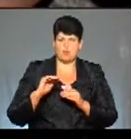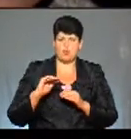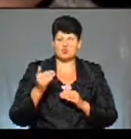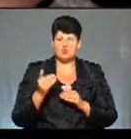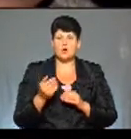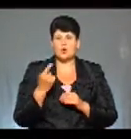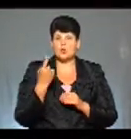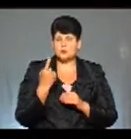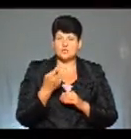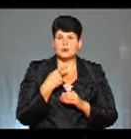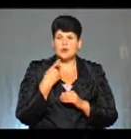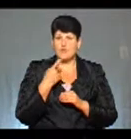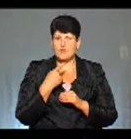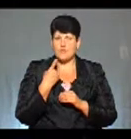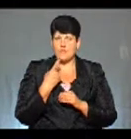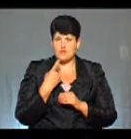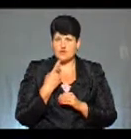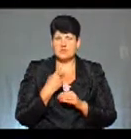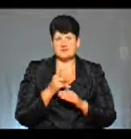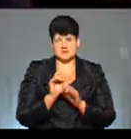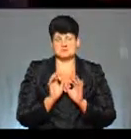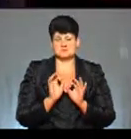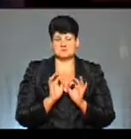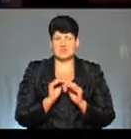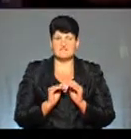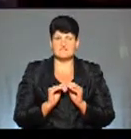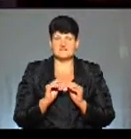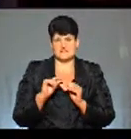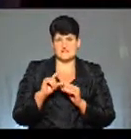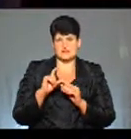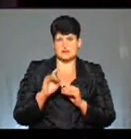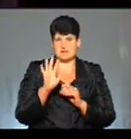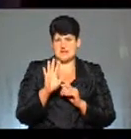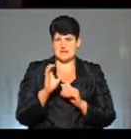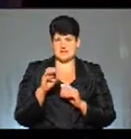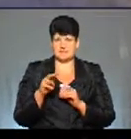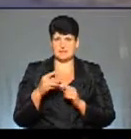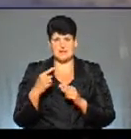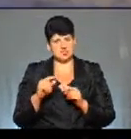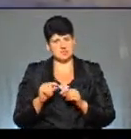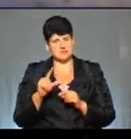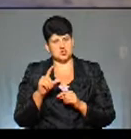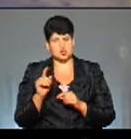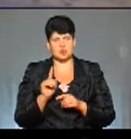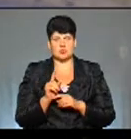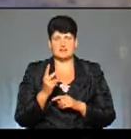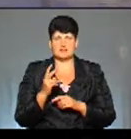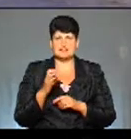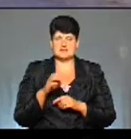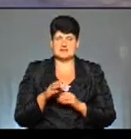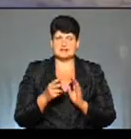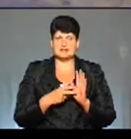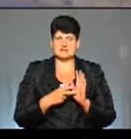проєкту «Тостер» Тетяна Шаповал, у межах норми. Його висота 5 сантиметрів. Інший перевищує норму на 2 сантиметри. Має